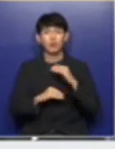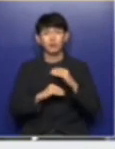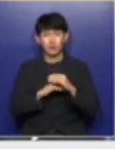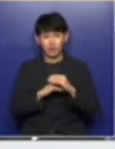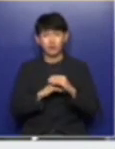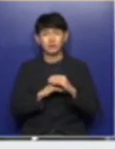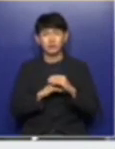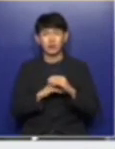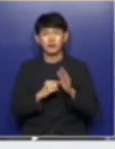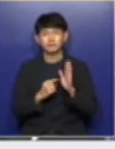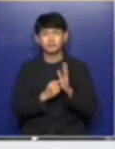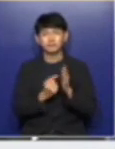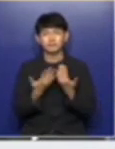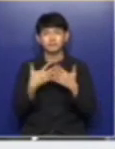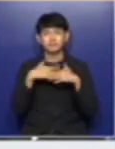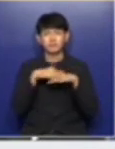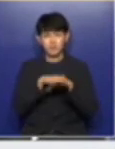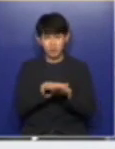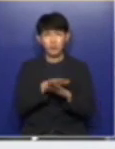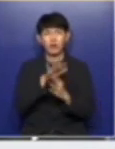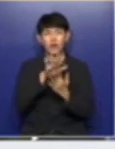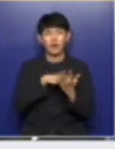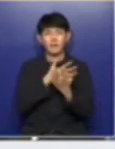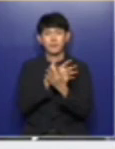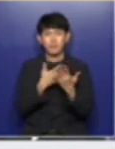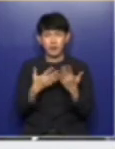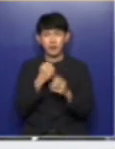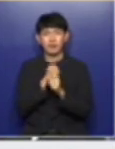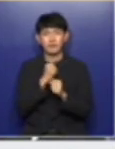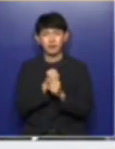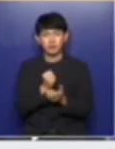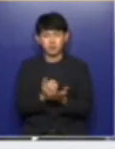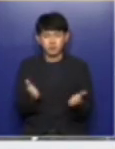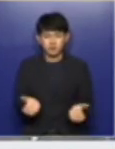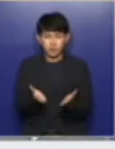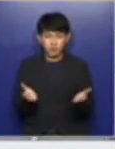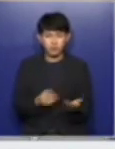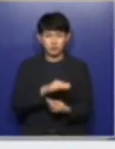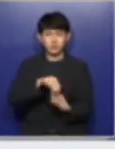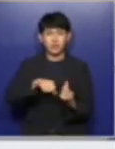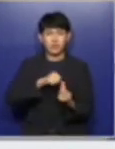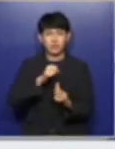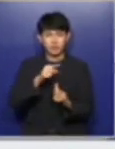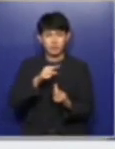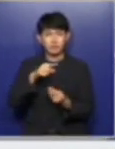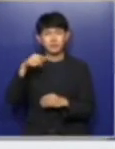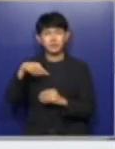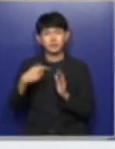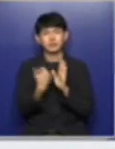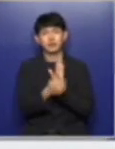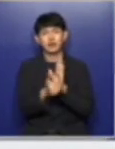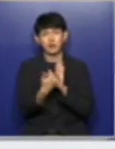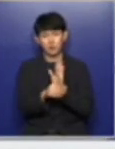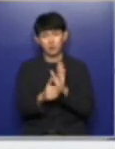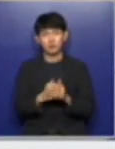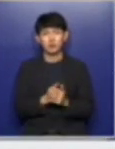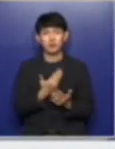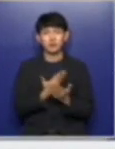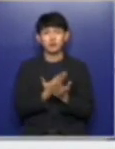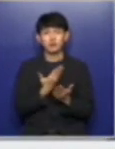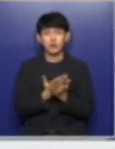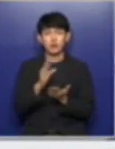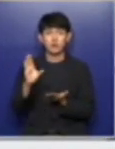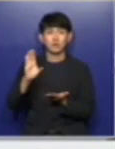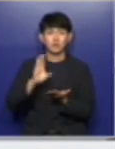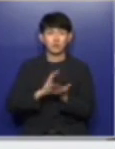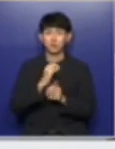อยู่ในแผนบูรณาการครับขับเคลื่อนเขตพัฒนาพิเศษภาคตะวันออกท่านของงบประมาณประจำปี